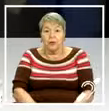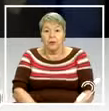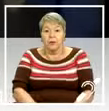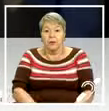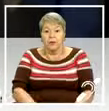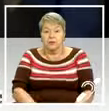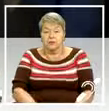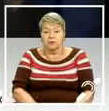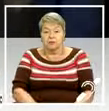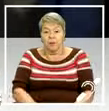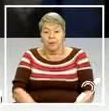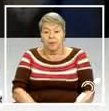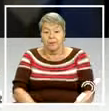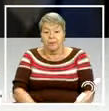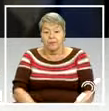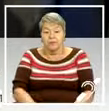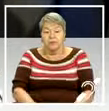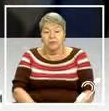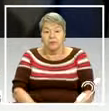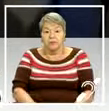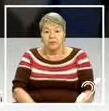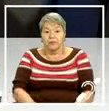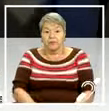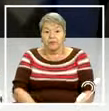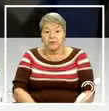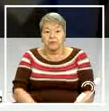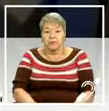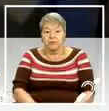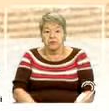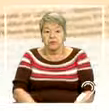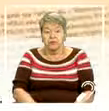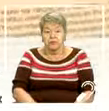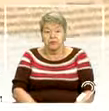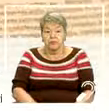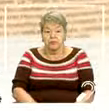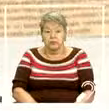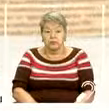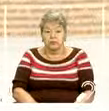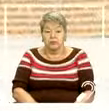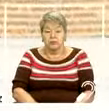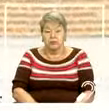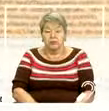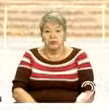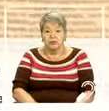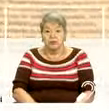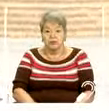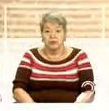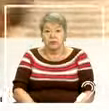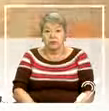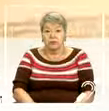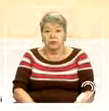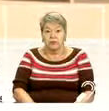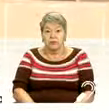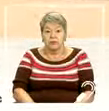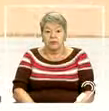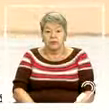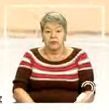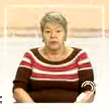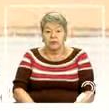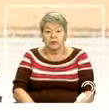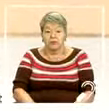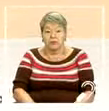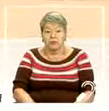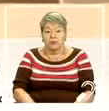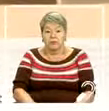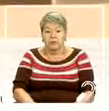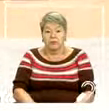que Victor Brauner, qui n'est jamais retourné dans son pays après 1938, aurait, je pense, souhaité tendre la main. Comme je le disais, il est temps.